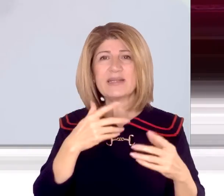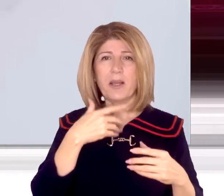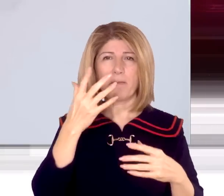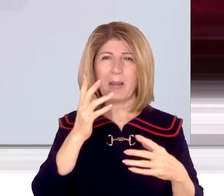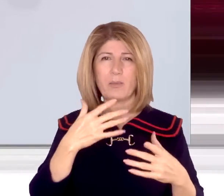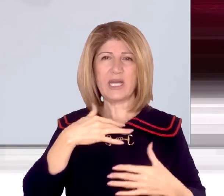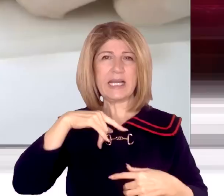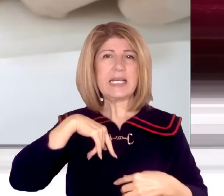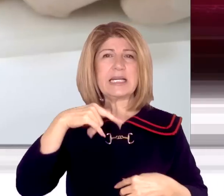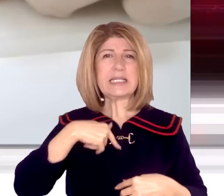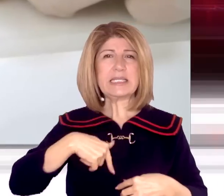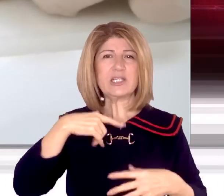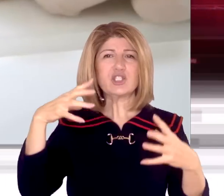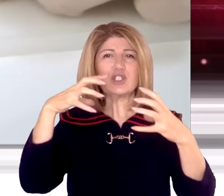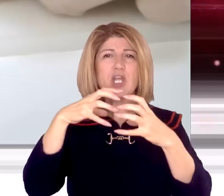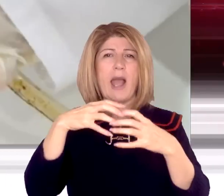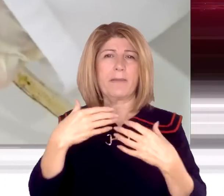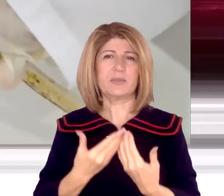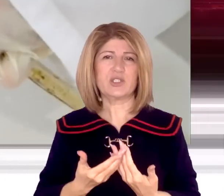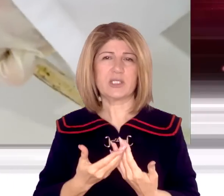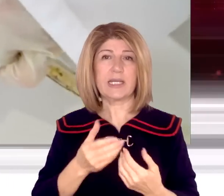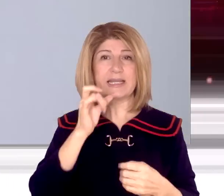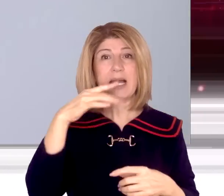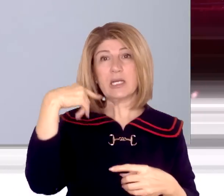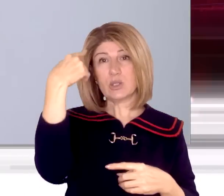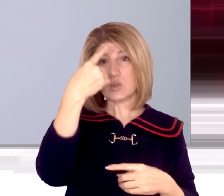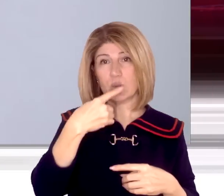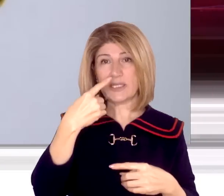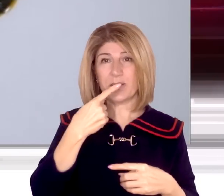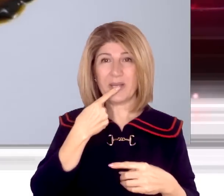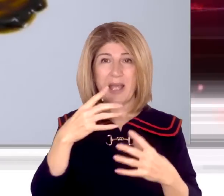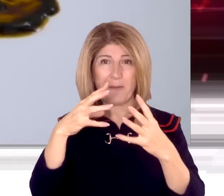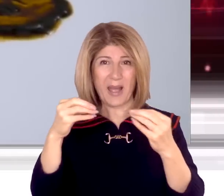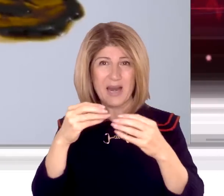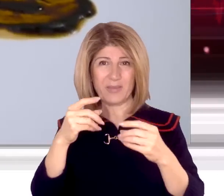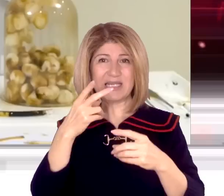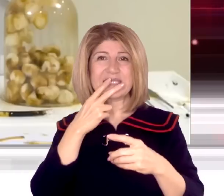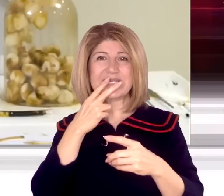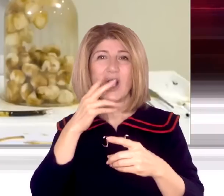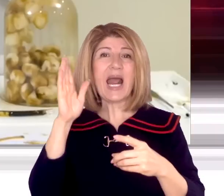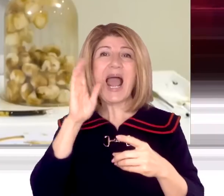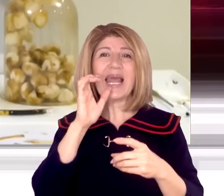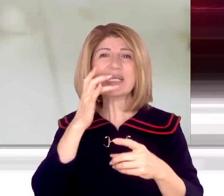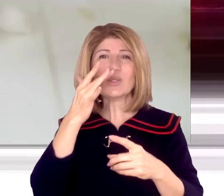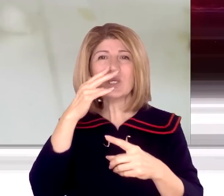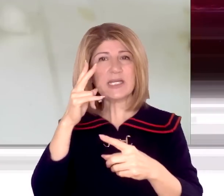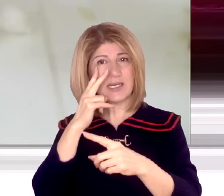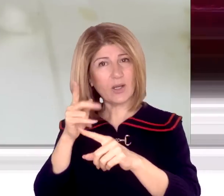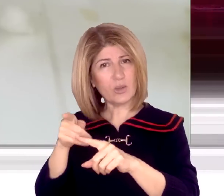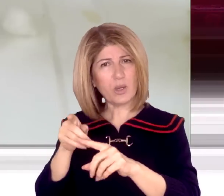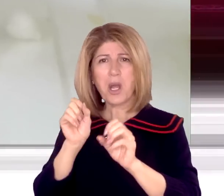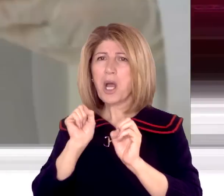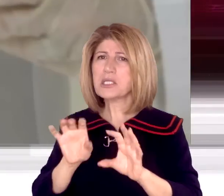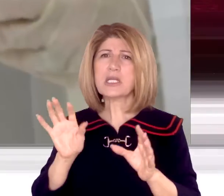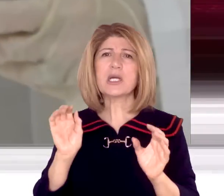بهش میگیم تار. در حالت عادی میرن تو ریه جمع میشن. در صورتی که اگه به پنبه های موجود